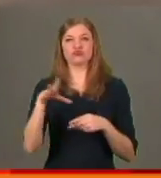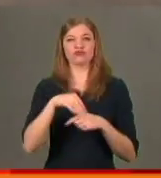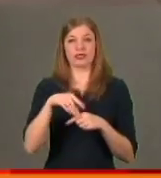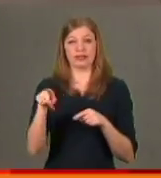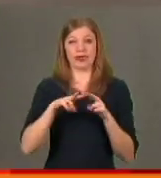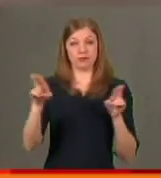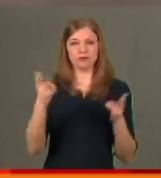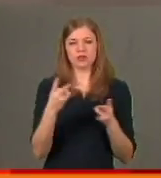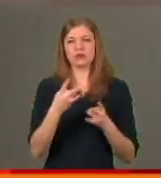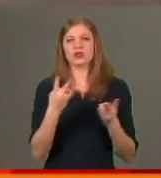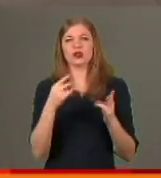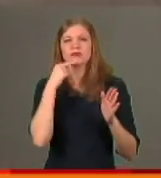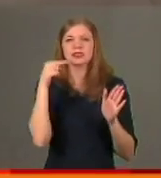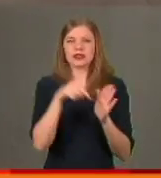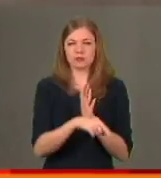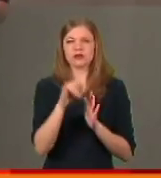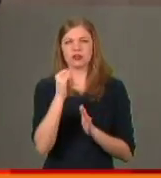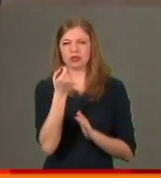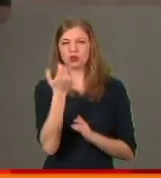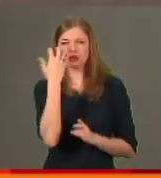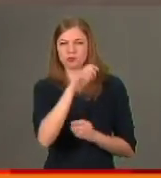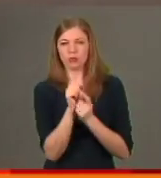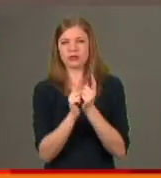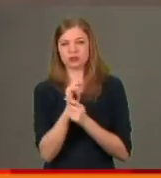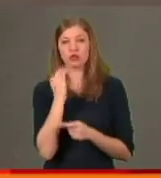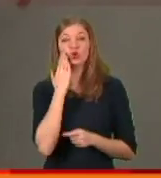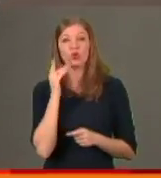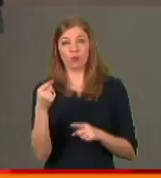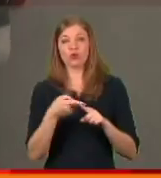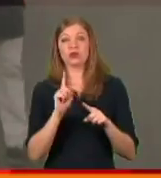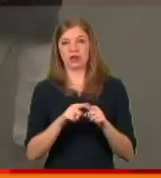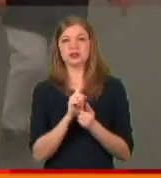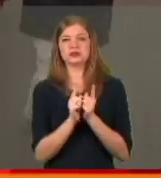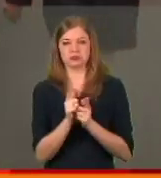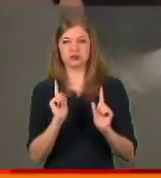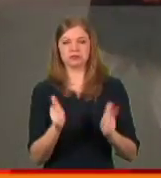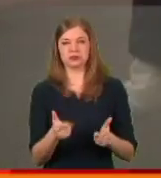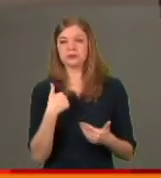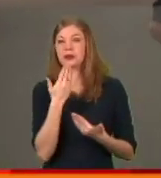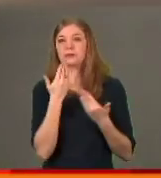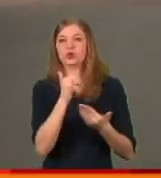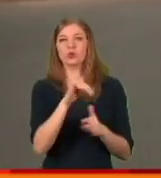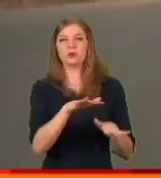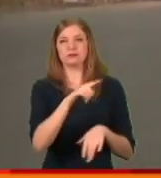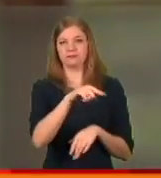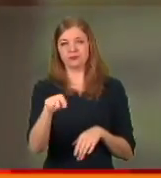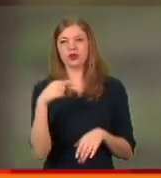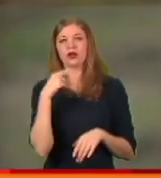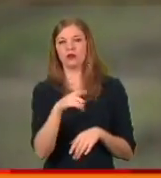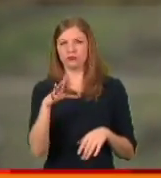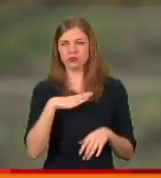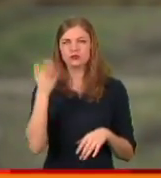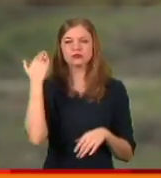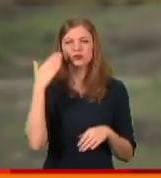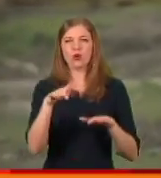Швейцарії, потрібні глибинні і спочатку непомітні зміни. І румуни на ці зміни пішли. Питаю тутешніх містян, чи горіли в